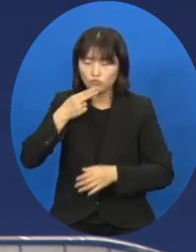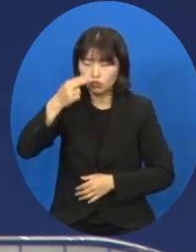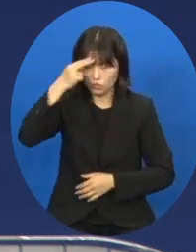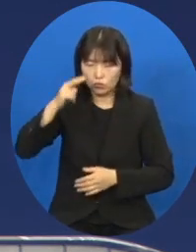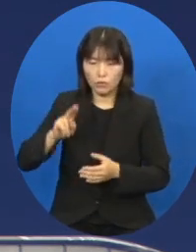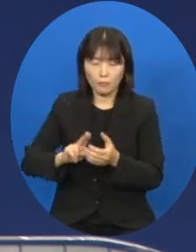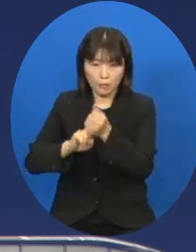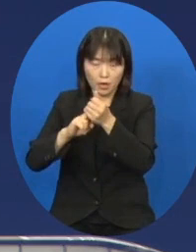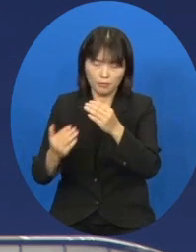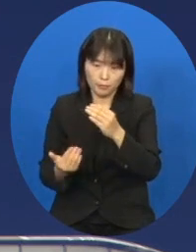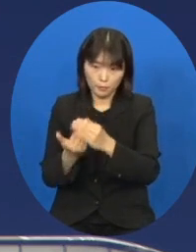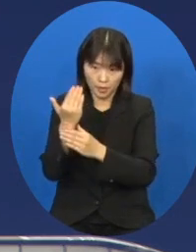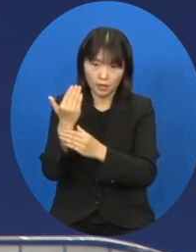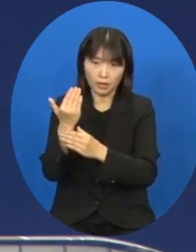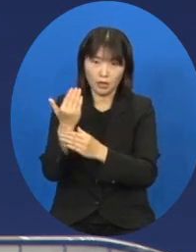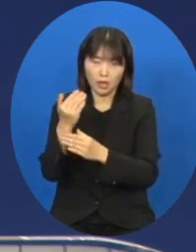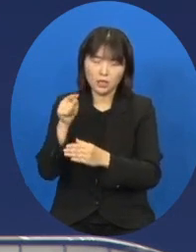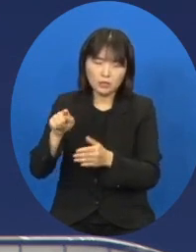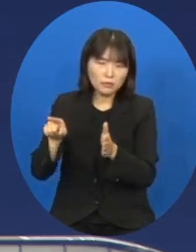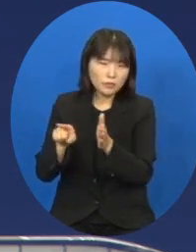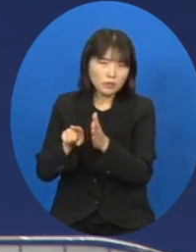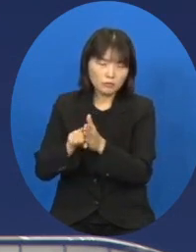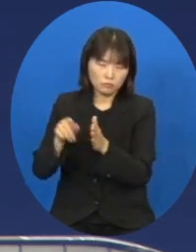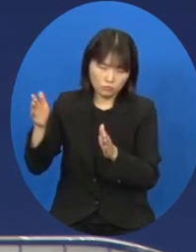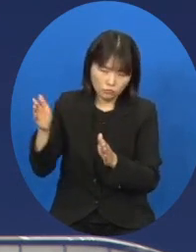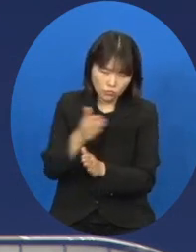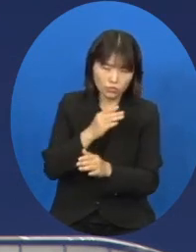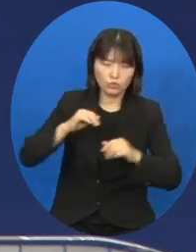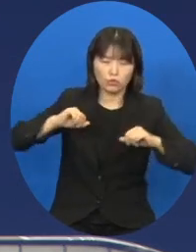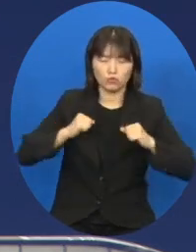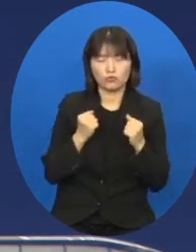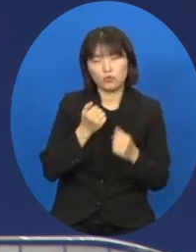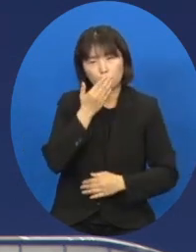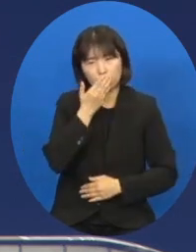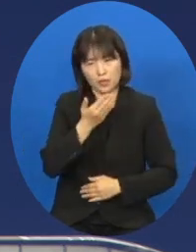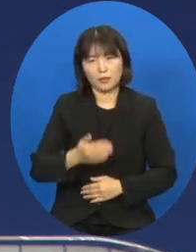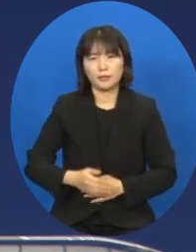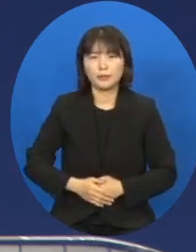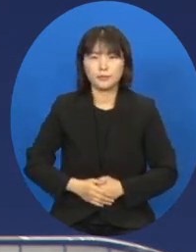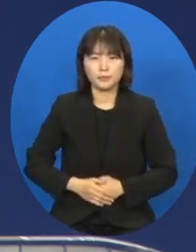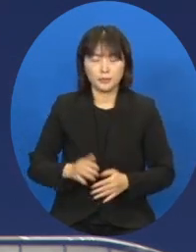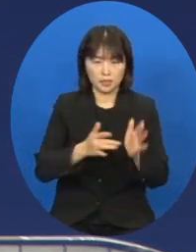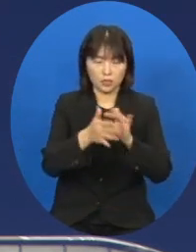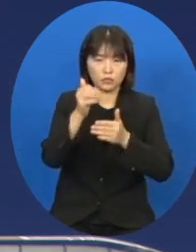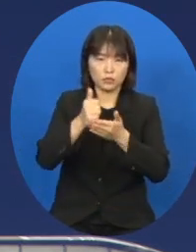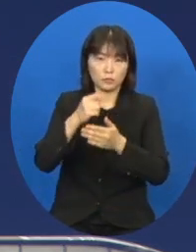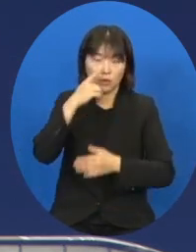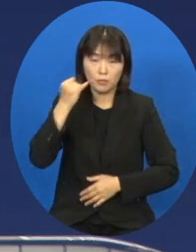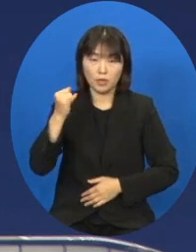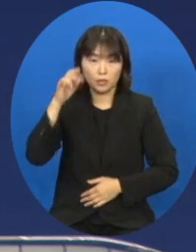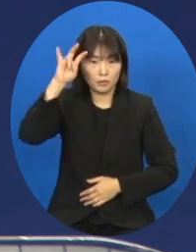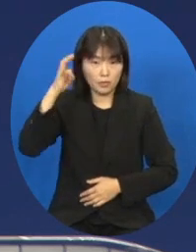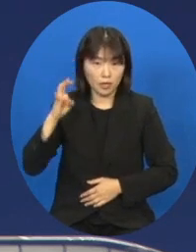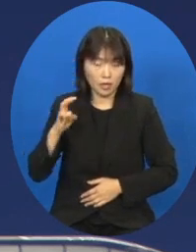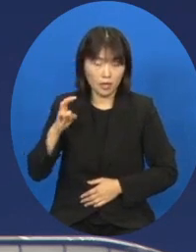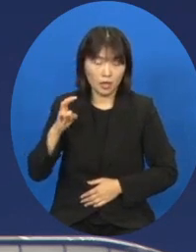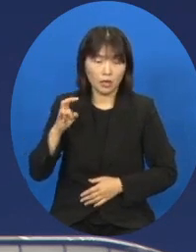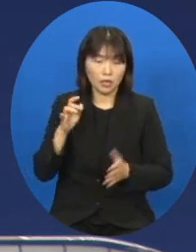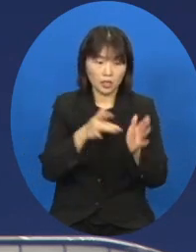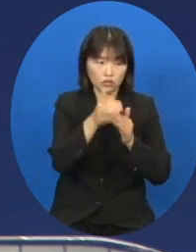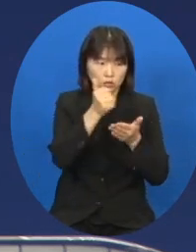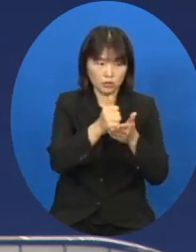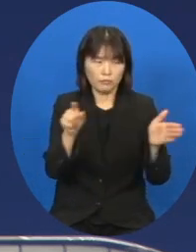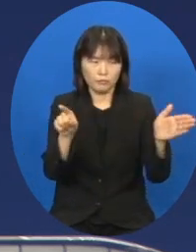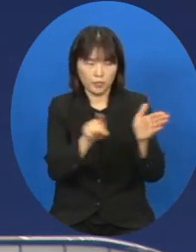일어났다. 이 믿음에서부터 순종이 나오는 거예요. 예수님의 어머니 마리아가 예수님을 믿었기